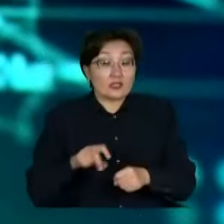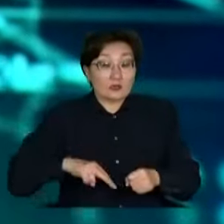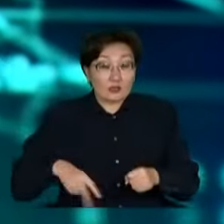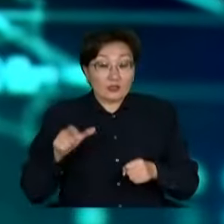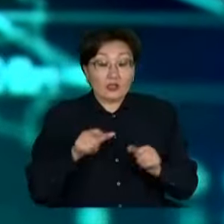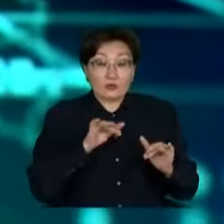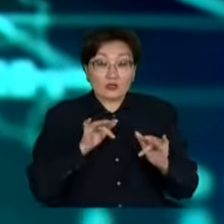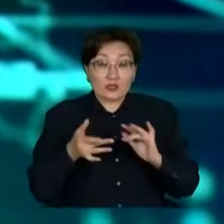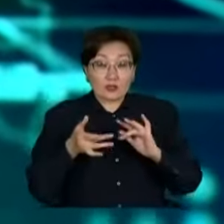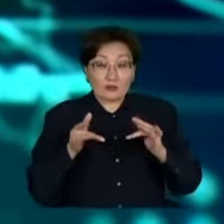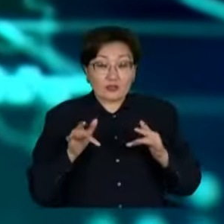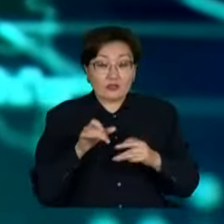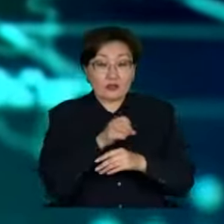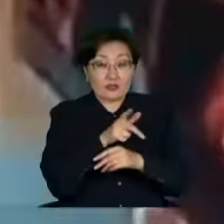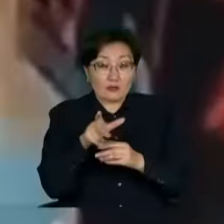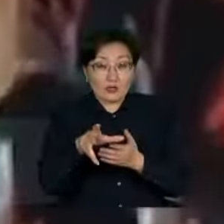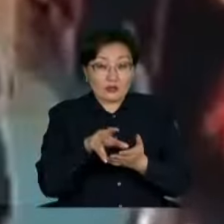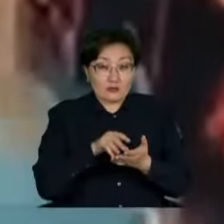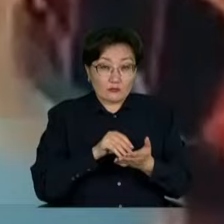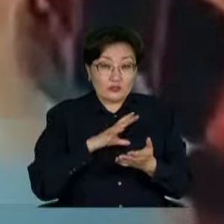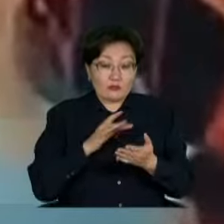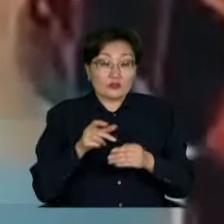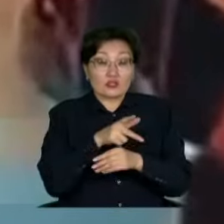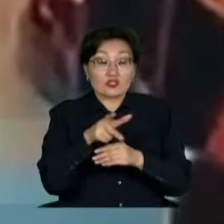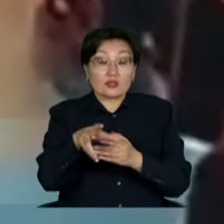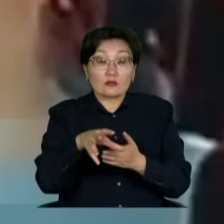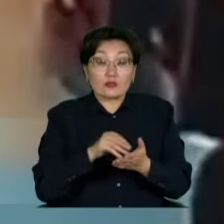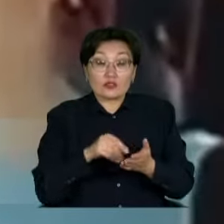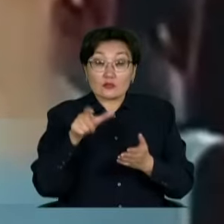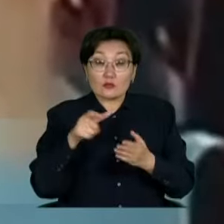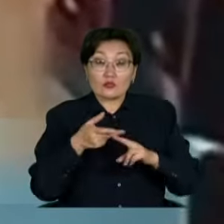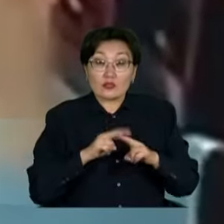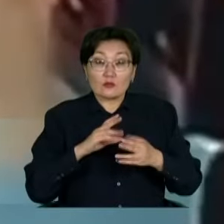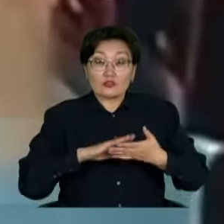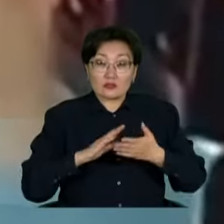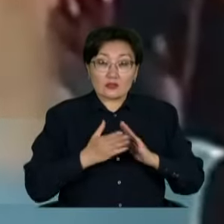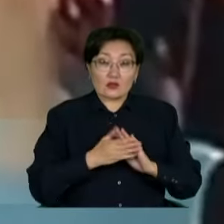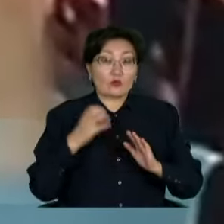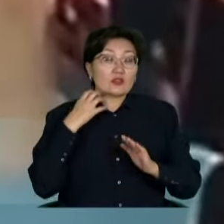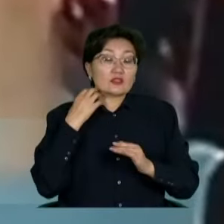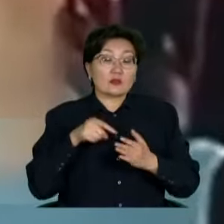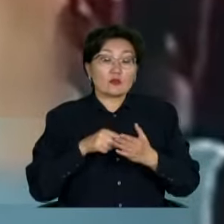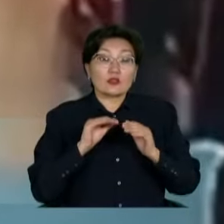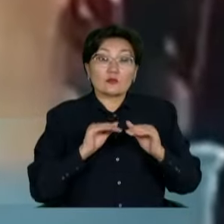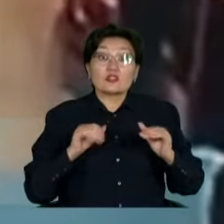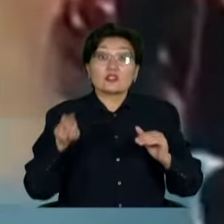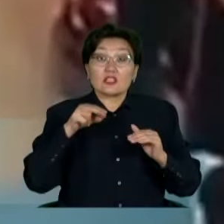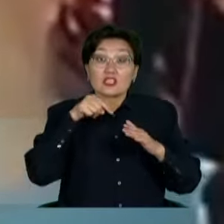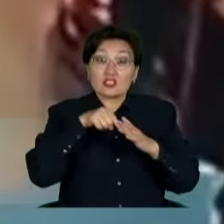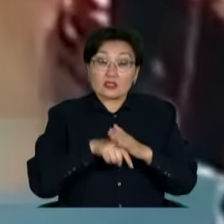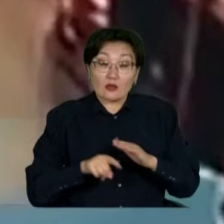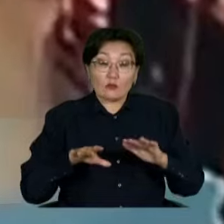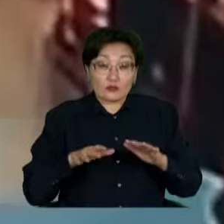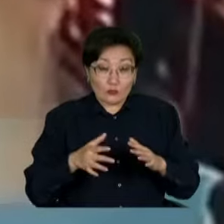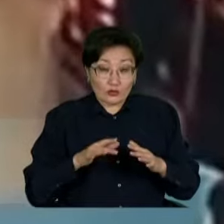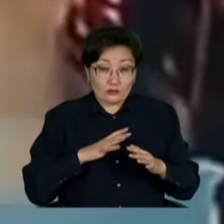тәрбиешінің әрекеті бейнебақылау камерасына түсіп қалды. Видео авторының сөзінше, бұл жайт Қызылордадағы мектепке дейінгі білім беру